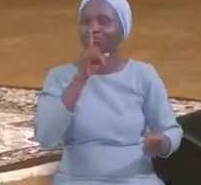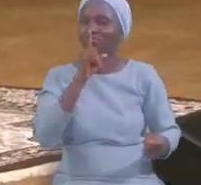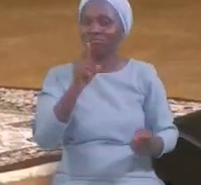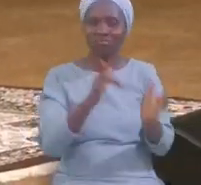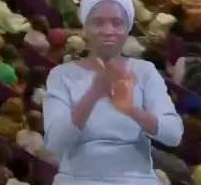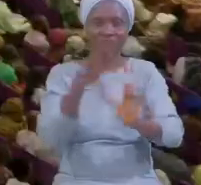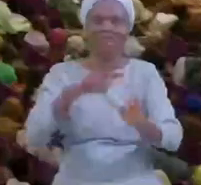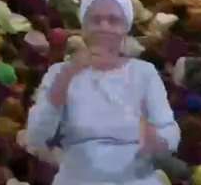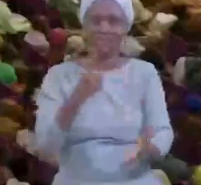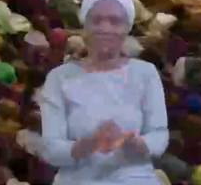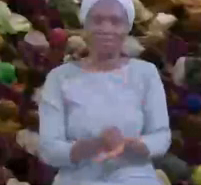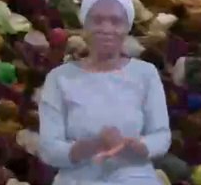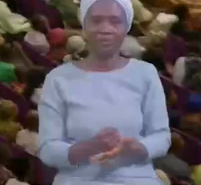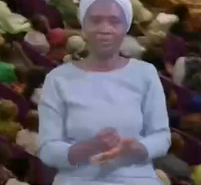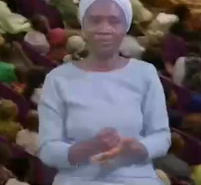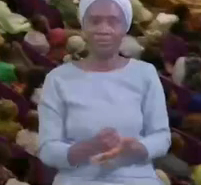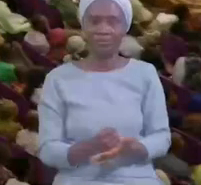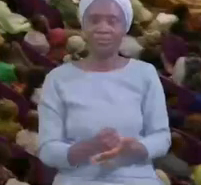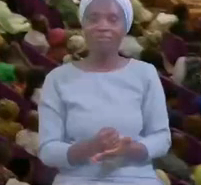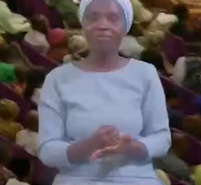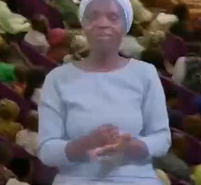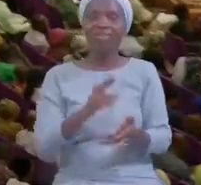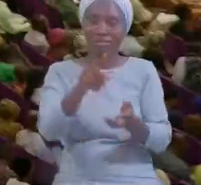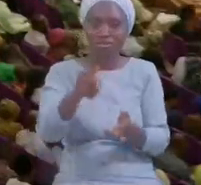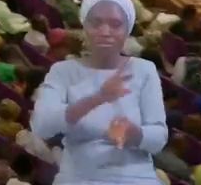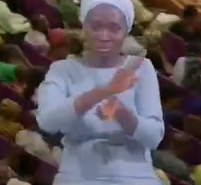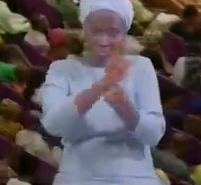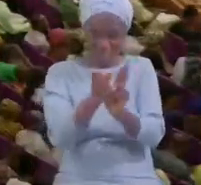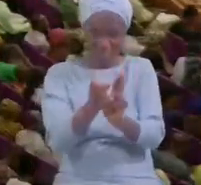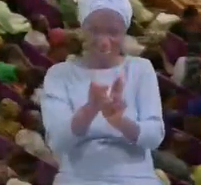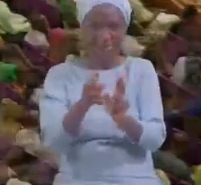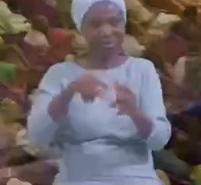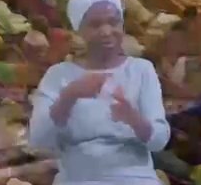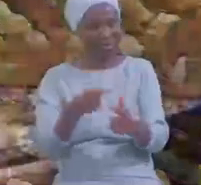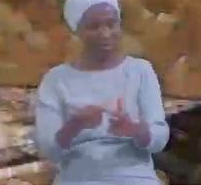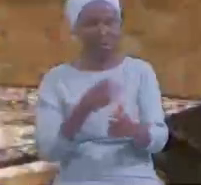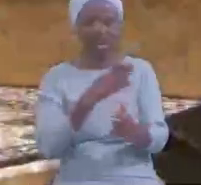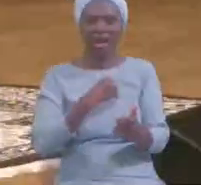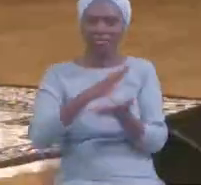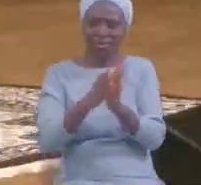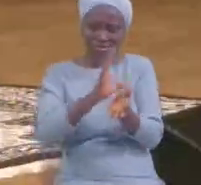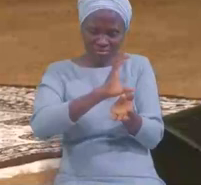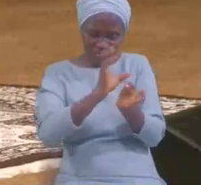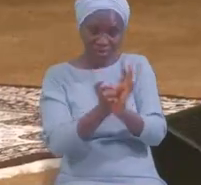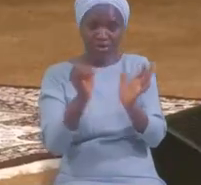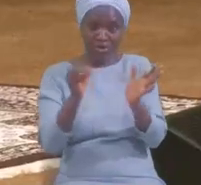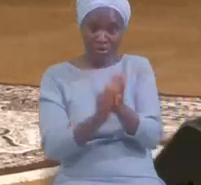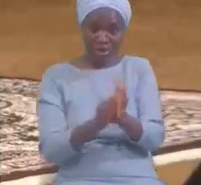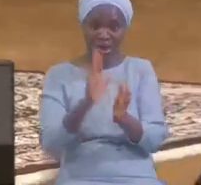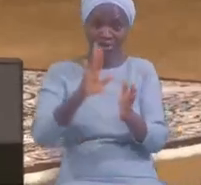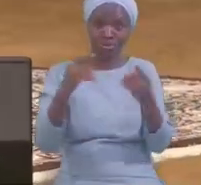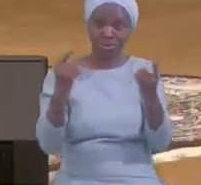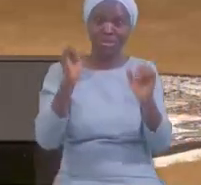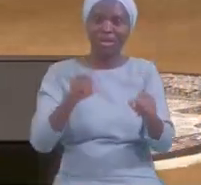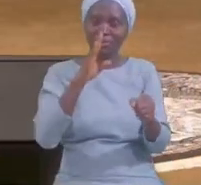de Jésus-Christ. Repentez-vous donc et convertissez-vous. Pour que vos péchés soient effacés. Quand vous venez